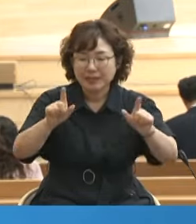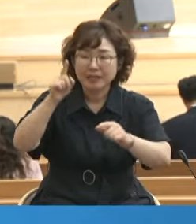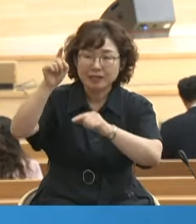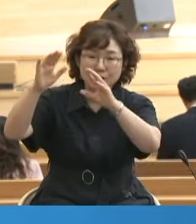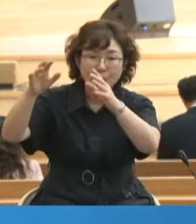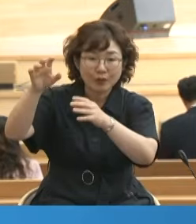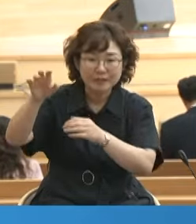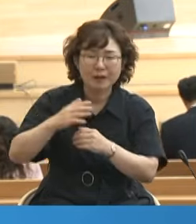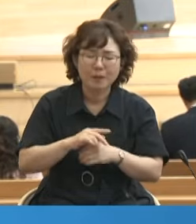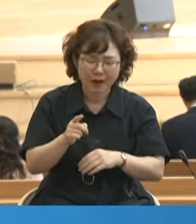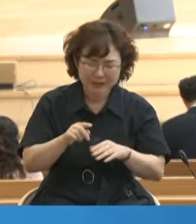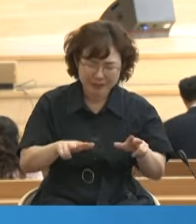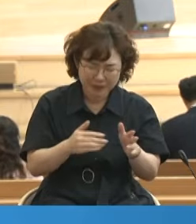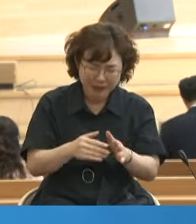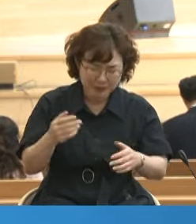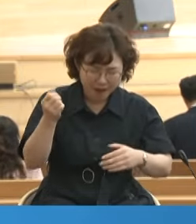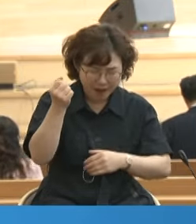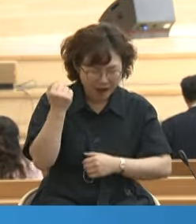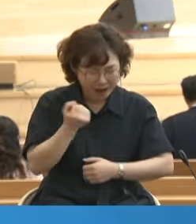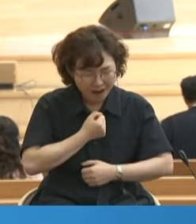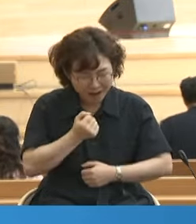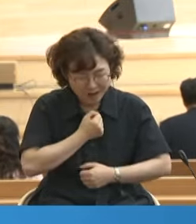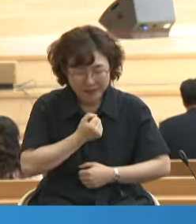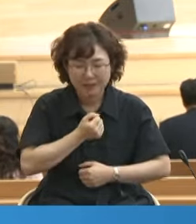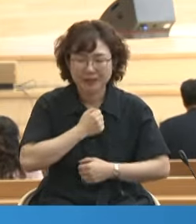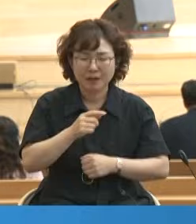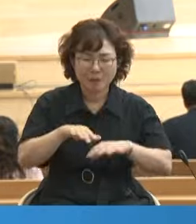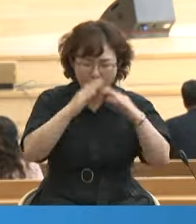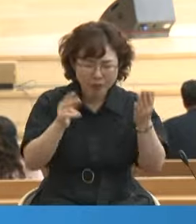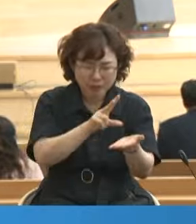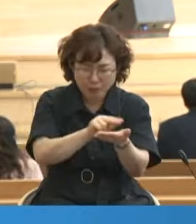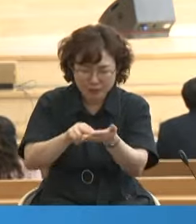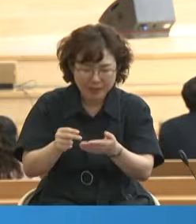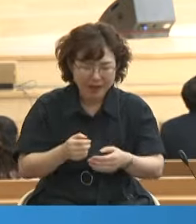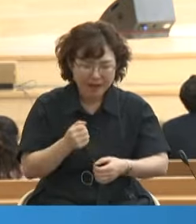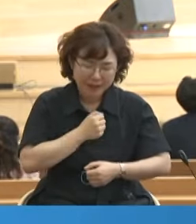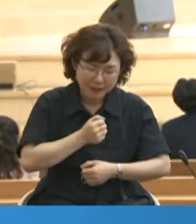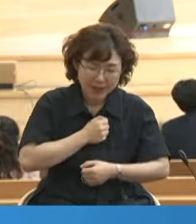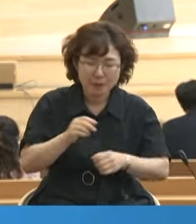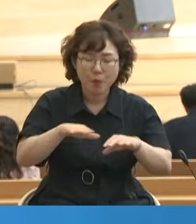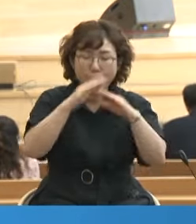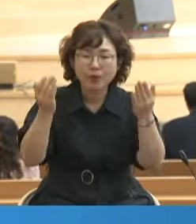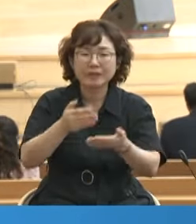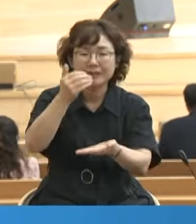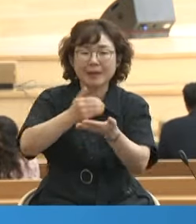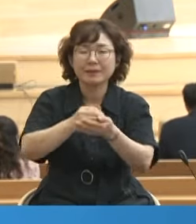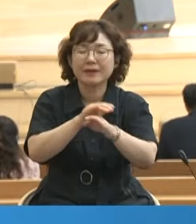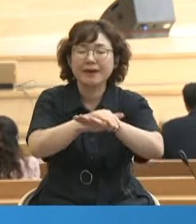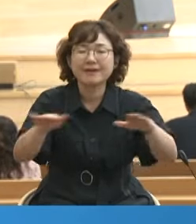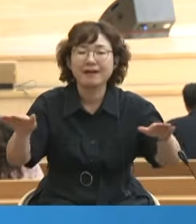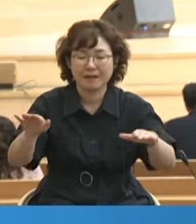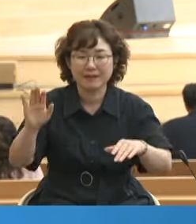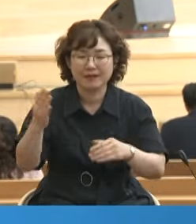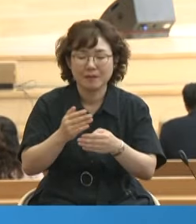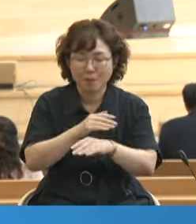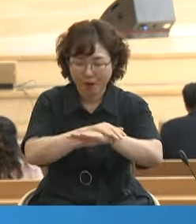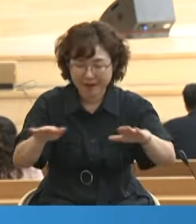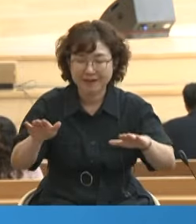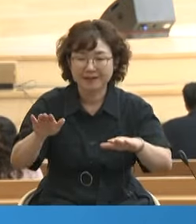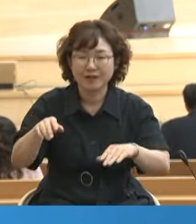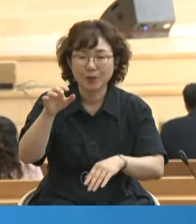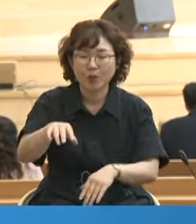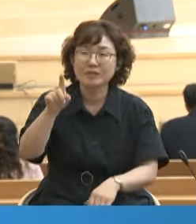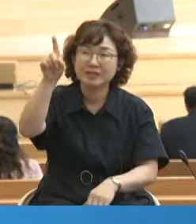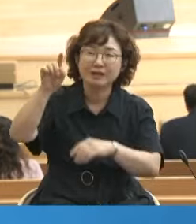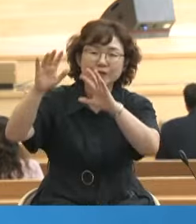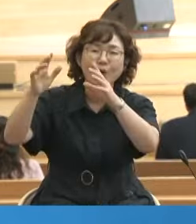그동안 답답했던 내 인생의 모든 해답들이 다 풀리는, 다 해결되어지는 그곳이 바로